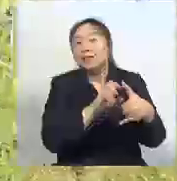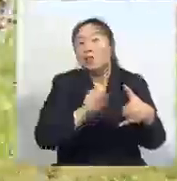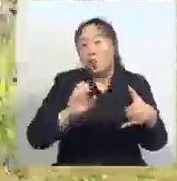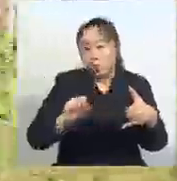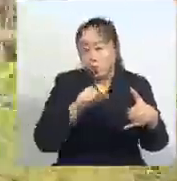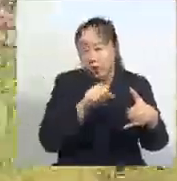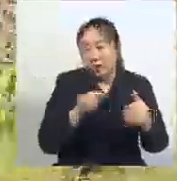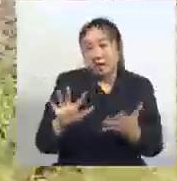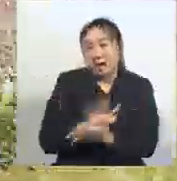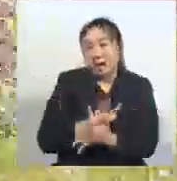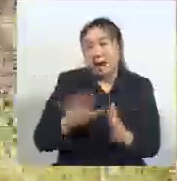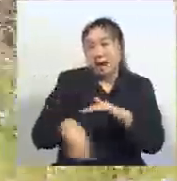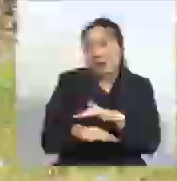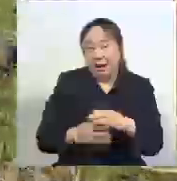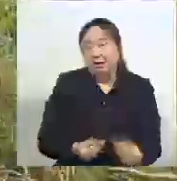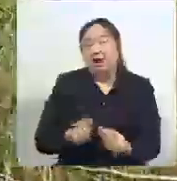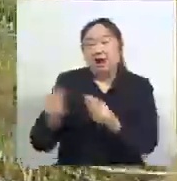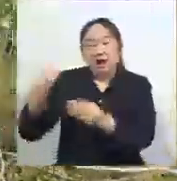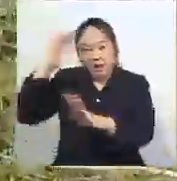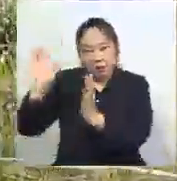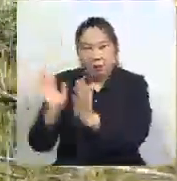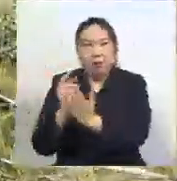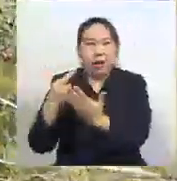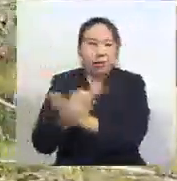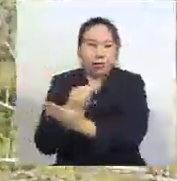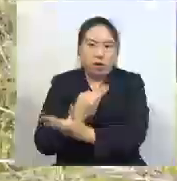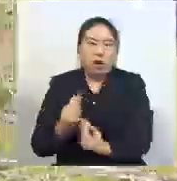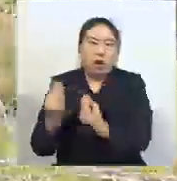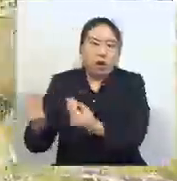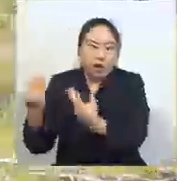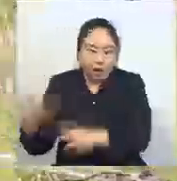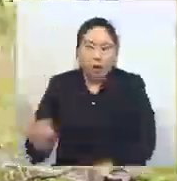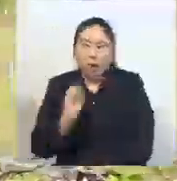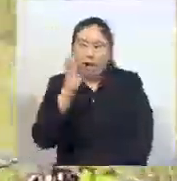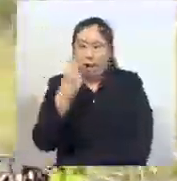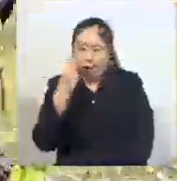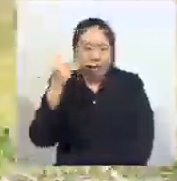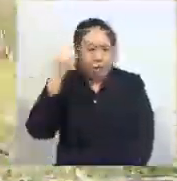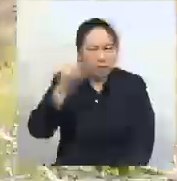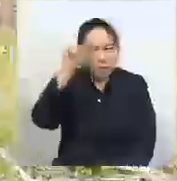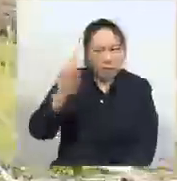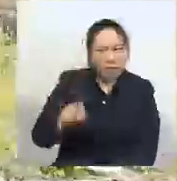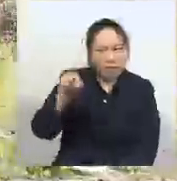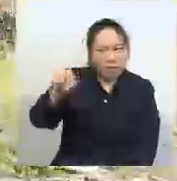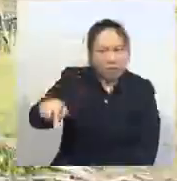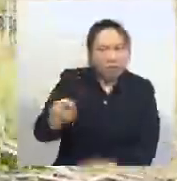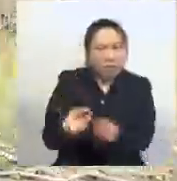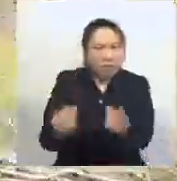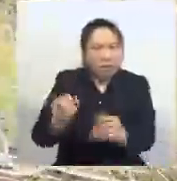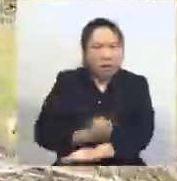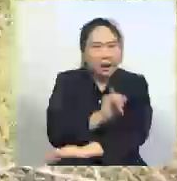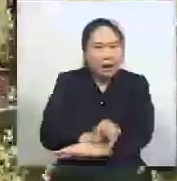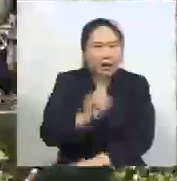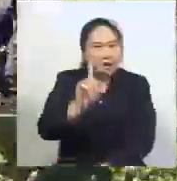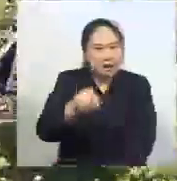ให้ทางตำรวจสภ.จอมบึงจังหวัดราชบุรีไปแล้วโดยมีการชี้จุดน่าสงสัยว่าที่ดินกว่า 1,700